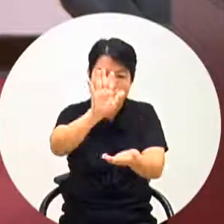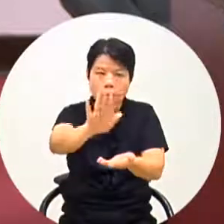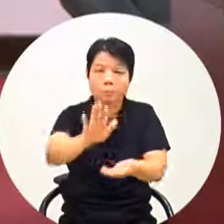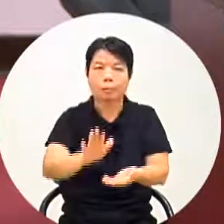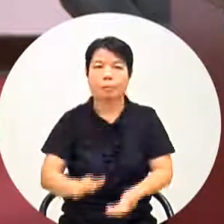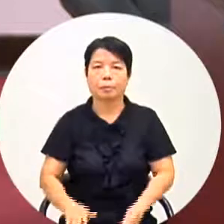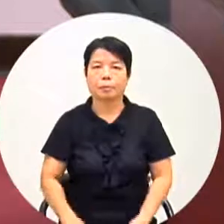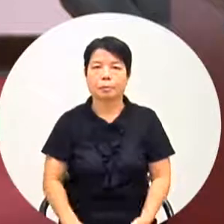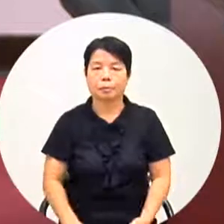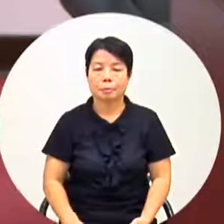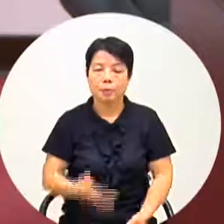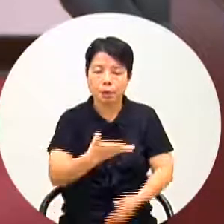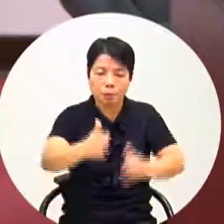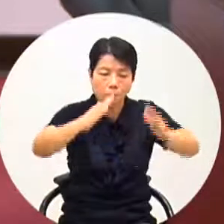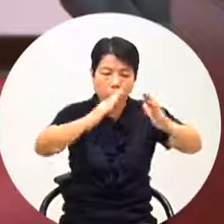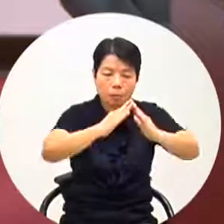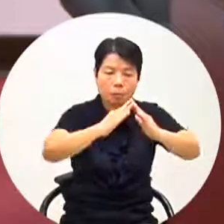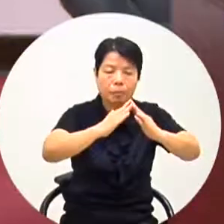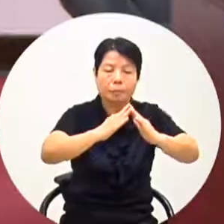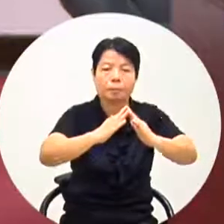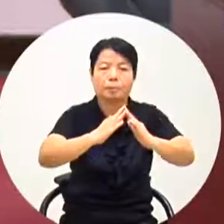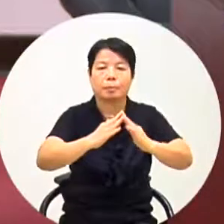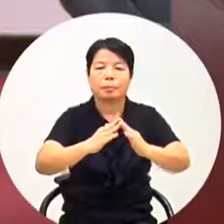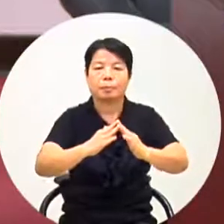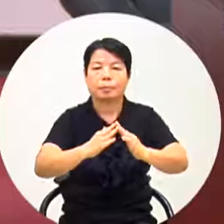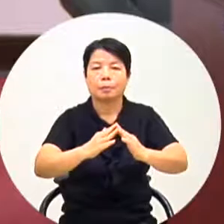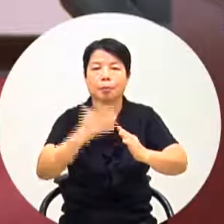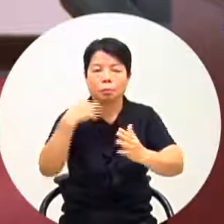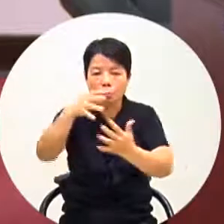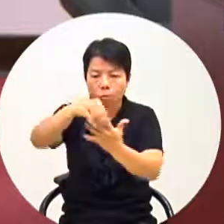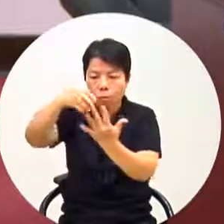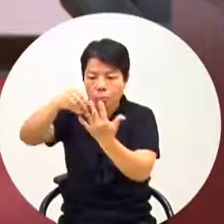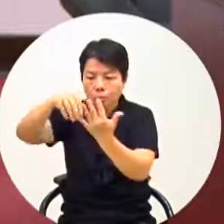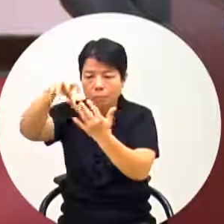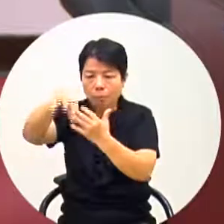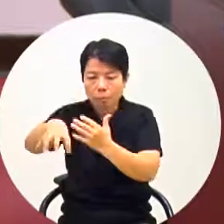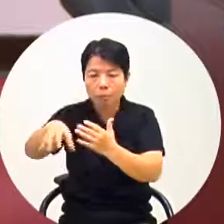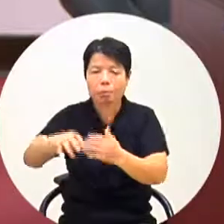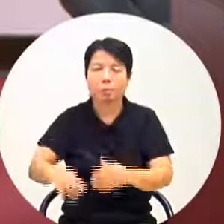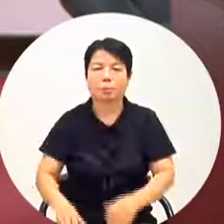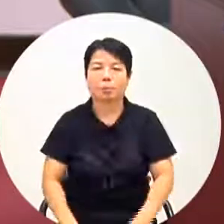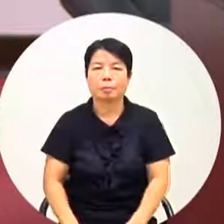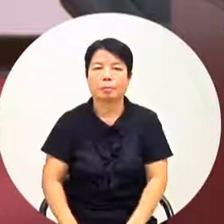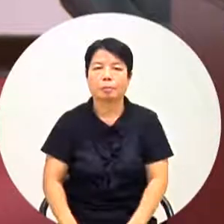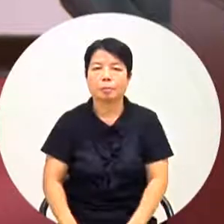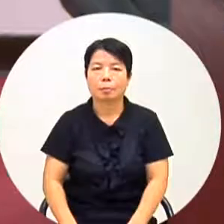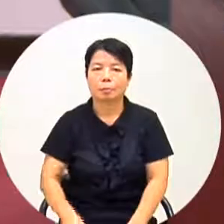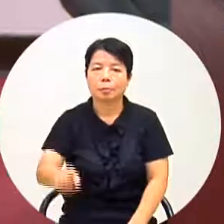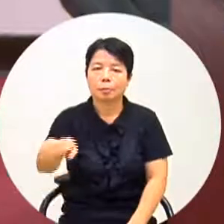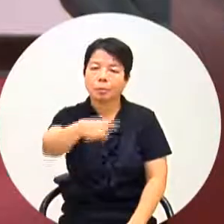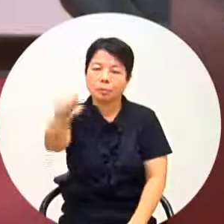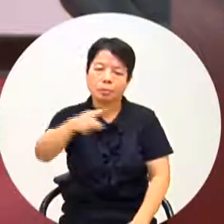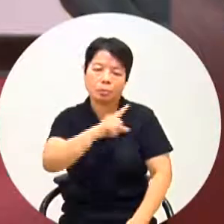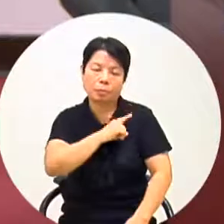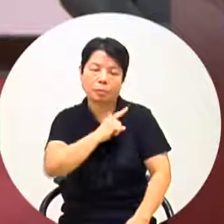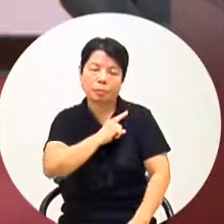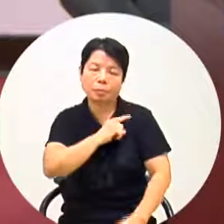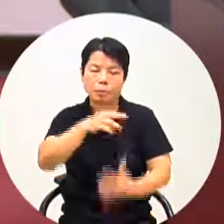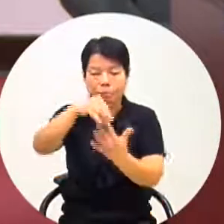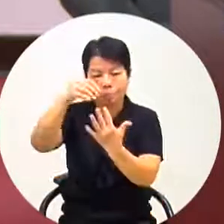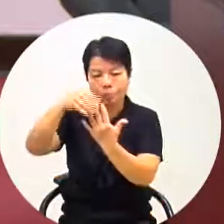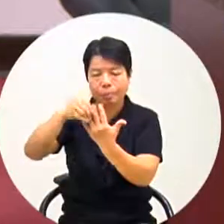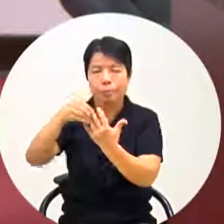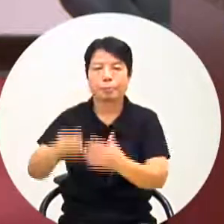个房子到我们选择的地点的时候，是由他们选择自己想要